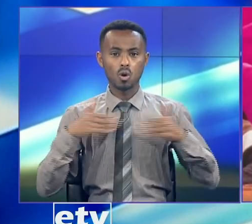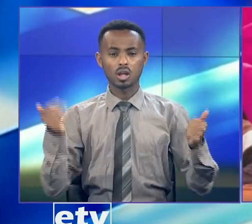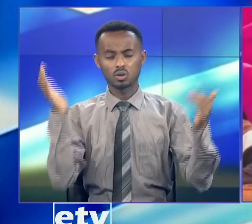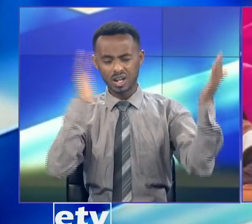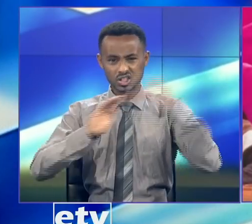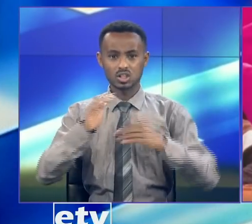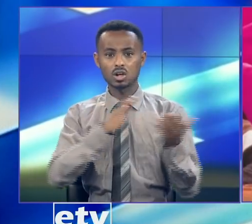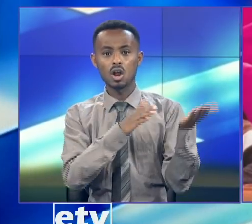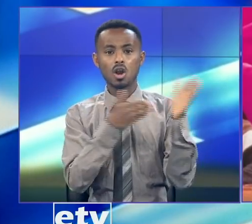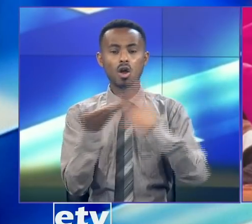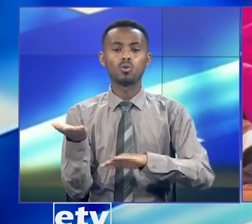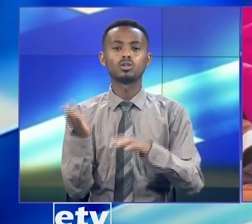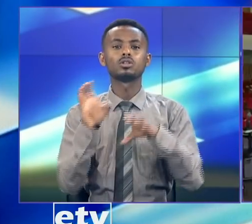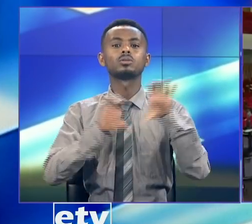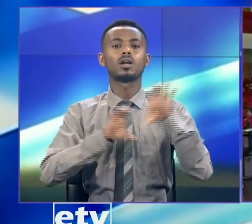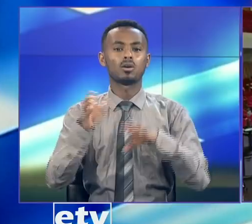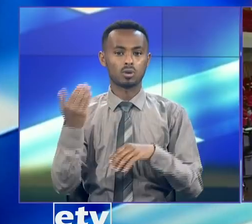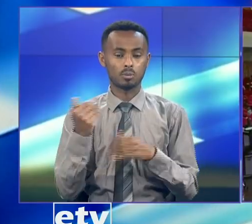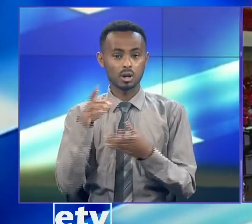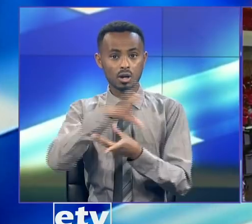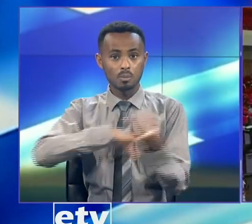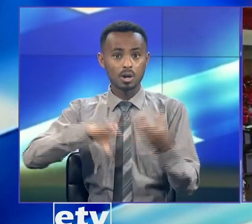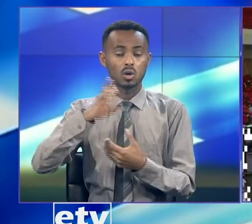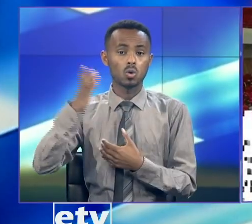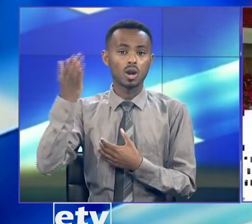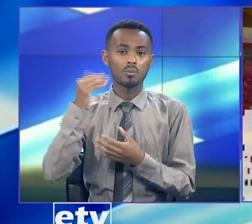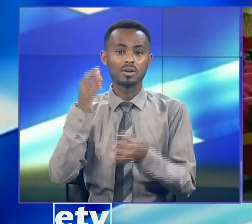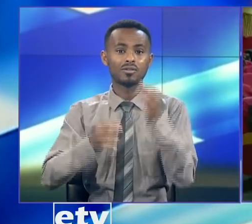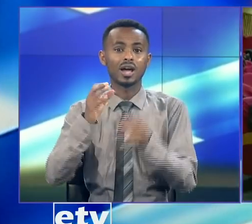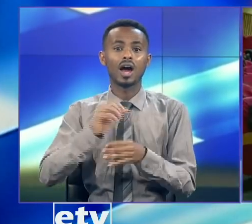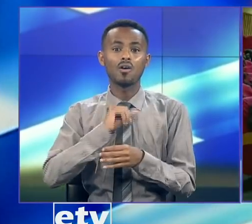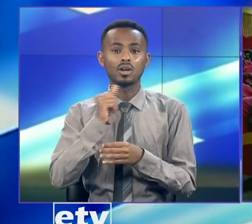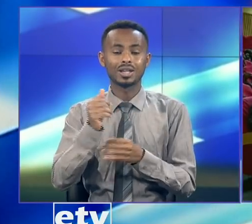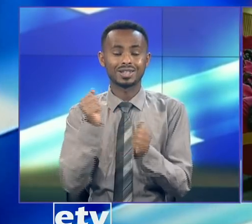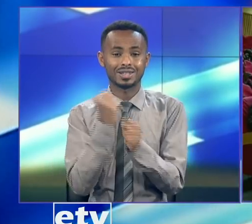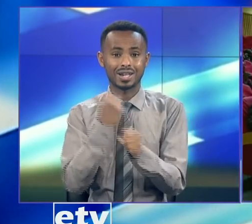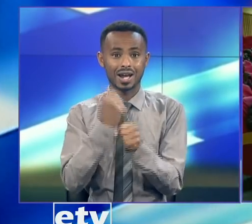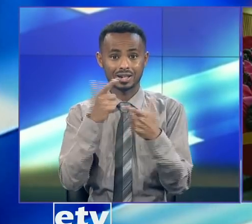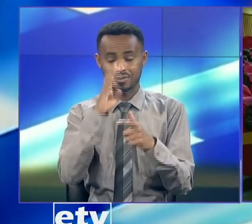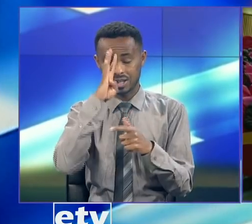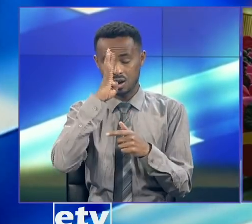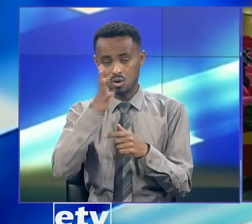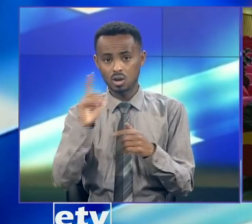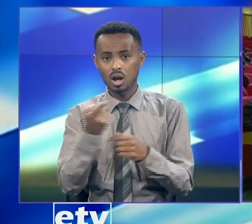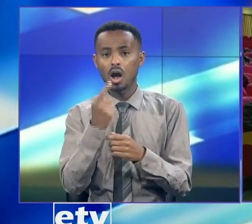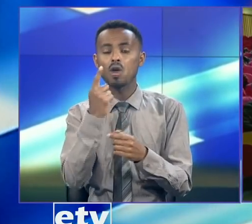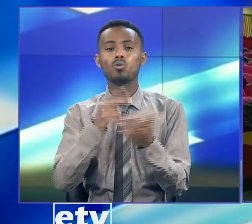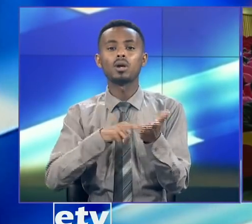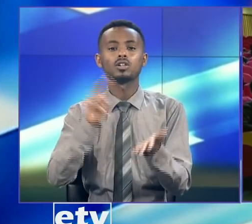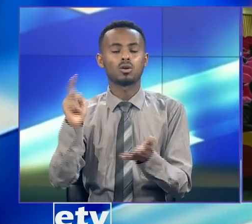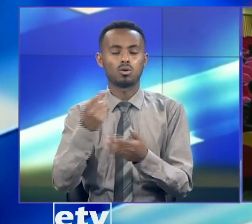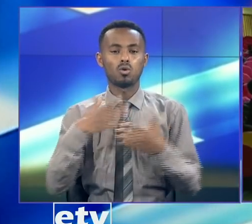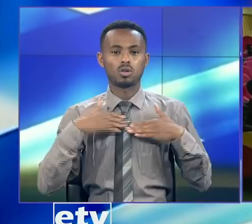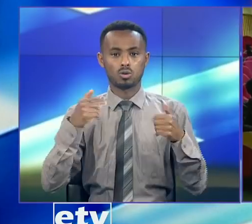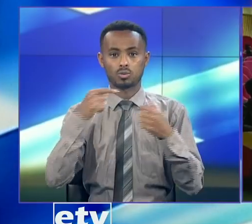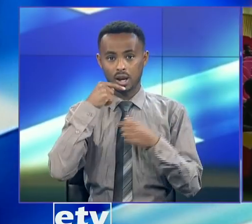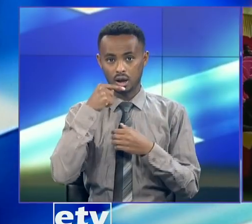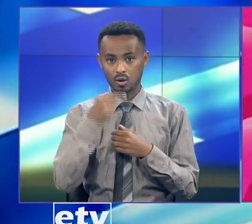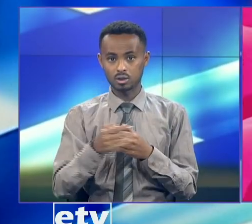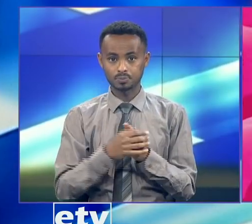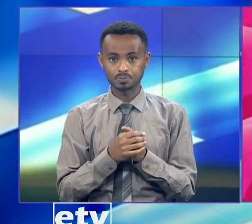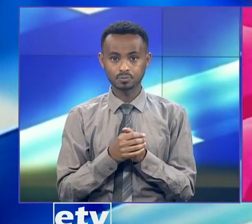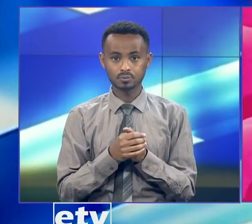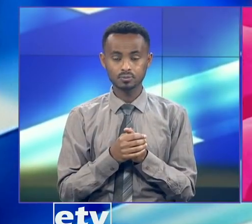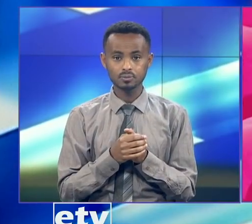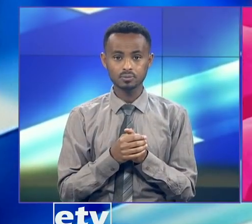ለችግር ለሞትም ሲዳርጉ ነበር። በክልሉ ለነበረው ኢፍታዊነት የሥራ ድል ፈጠራ ጉዳይ አንዱ መንሽ አንደሆነም ወጣቶቹ ተቆሟል።